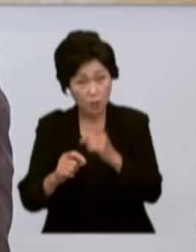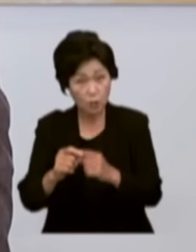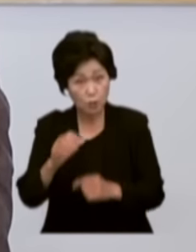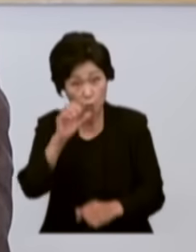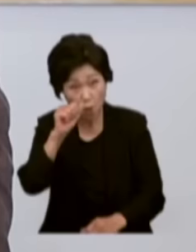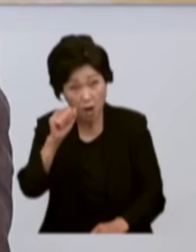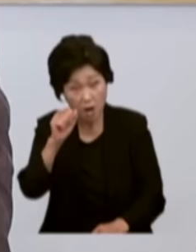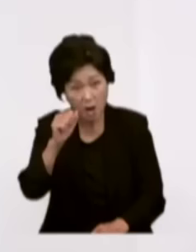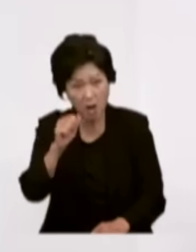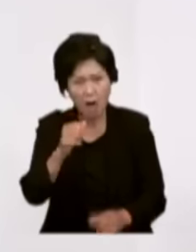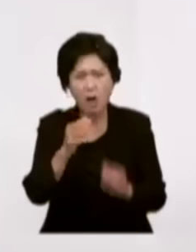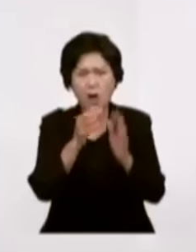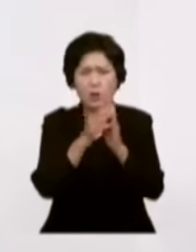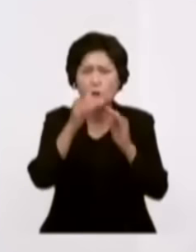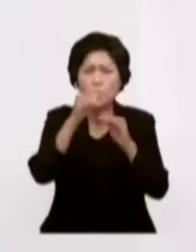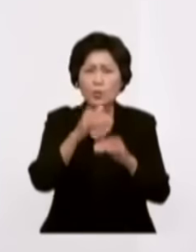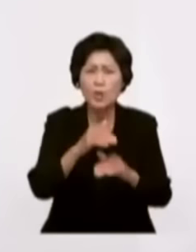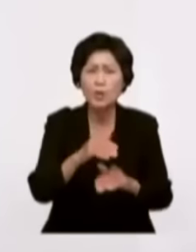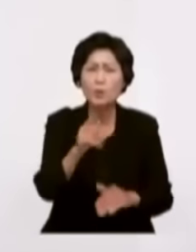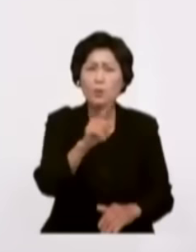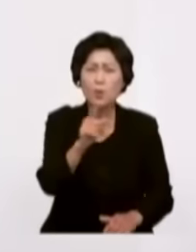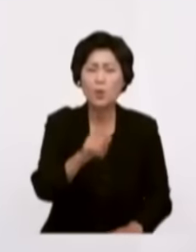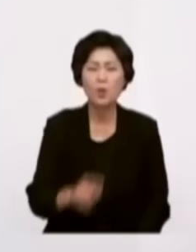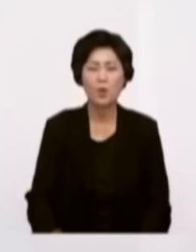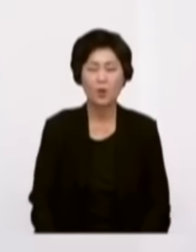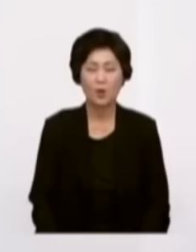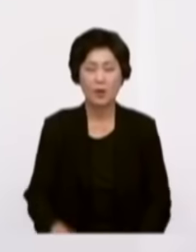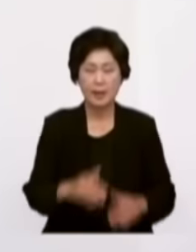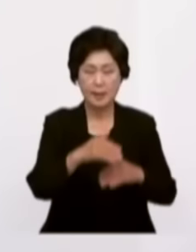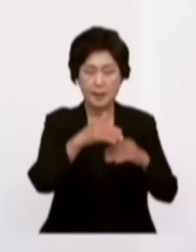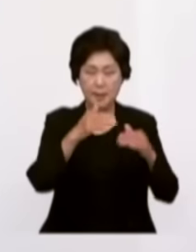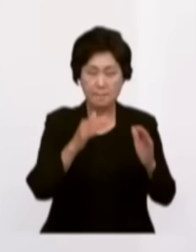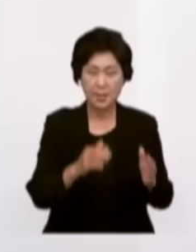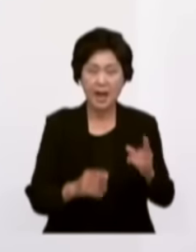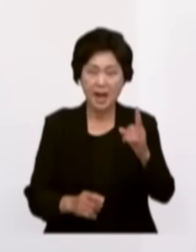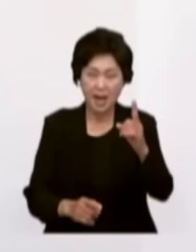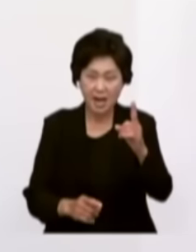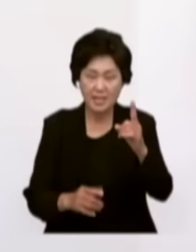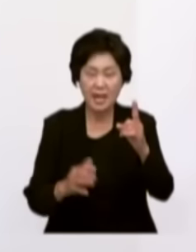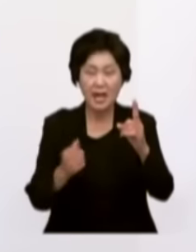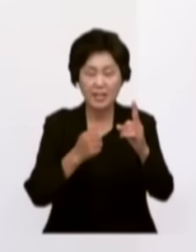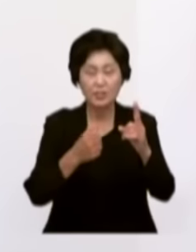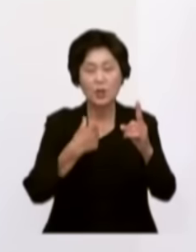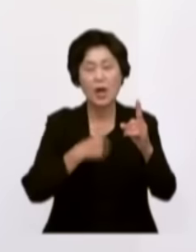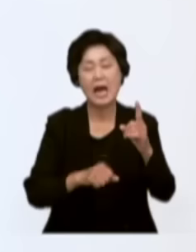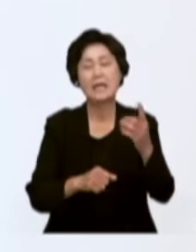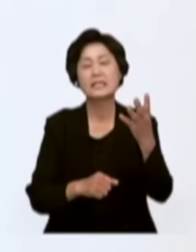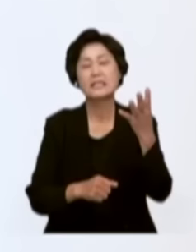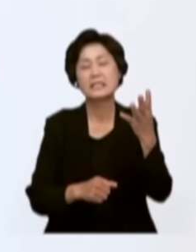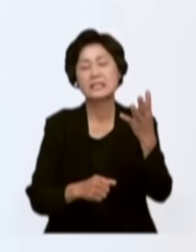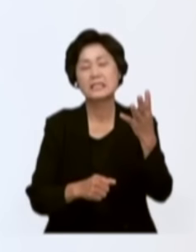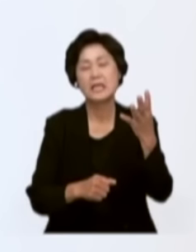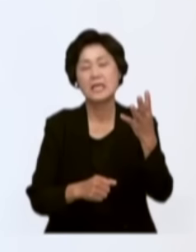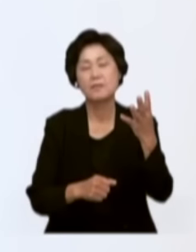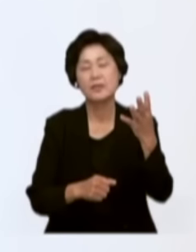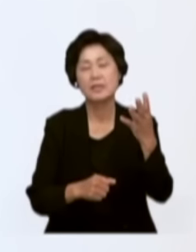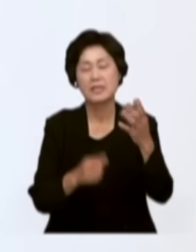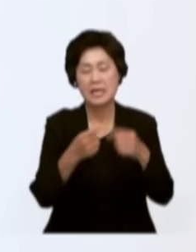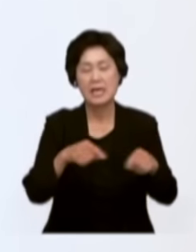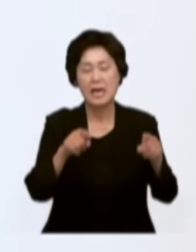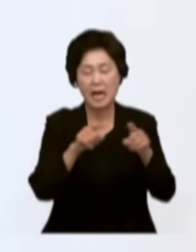거예요? 사실 방을 하나 얻어가지고 아들 사형제랑 어머니 아버지랑 이렇게 같이 잠을 자요. 예. 근데